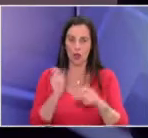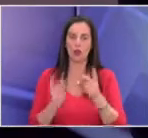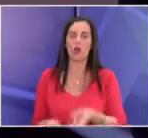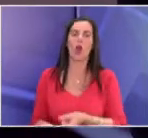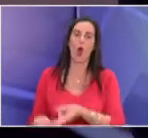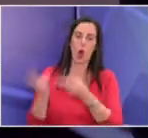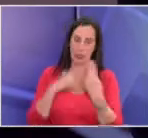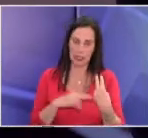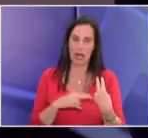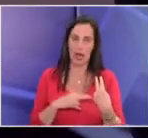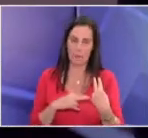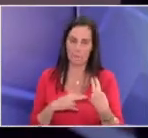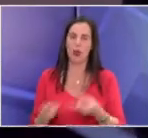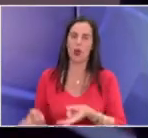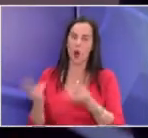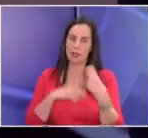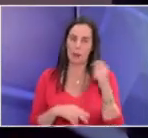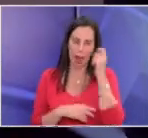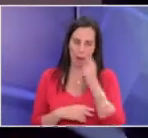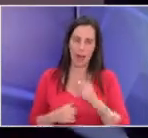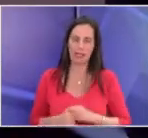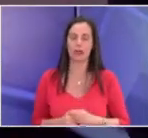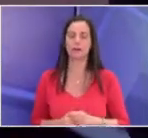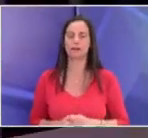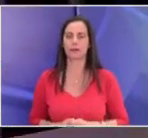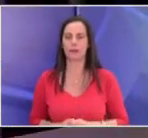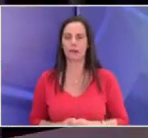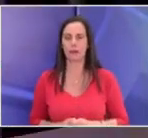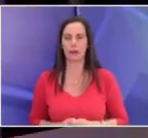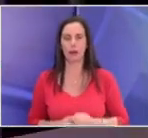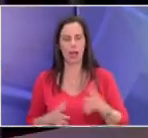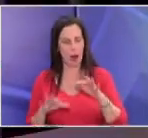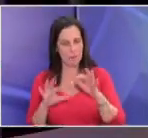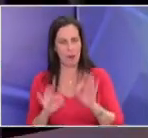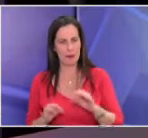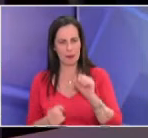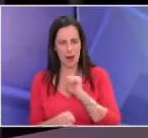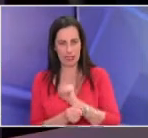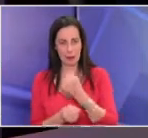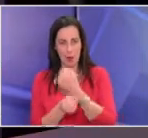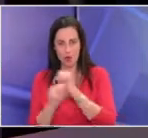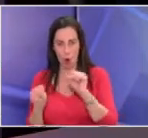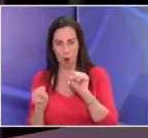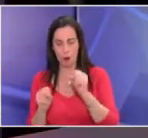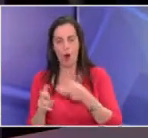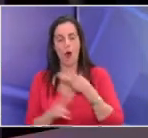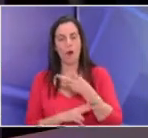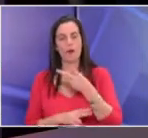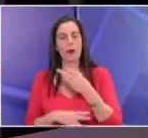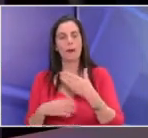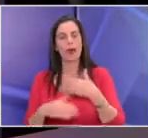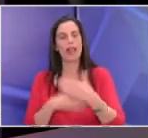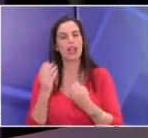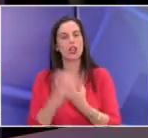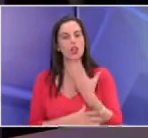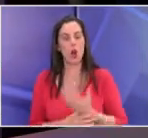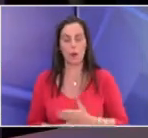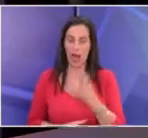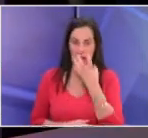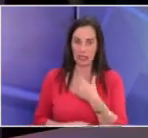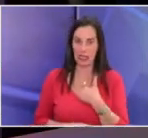איראן? אבל מה קורה אם, אני רוצה להוסיף כאן שאלה, כי חלק מהאסירים הם בעצם יושבים בכלא על פשעים של אלימות.